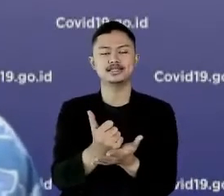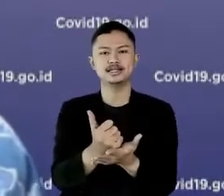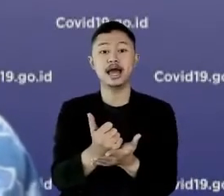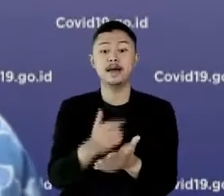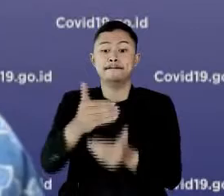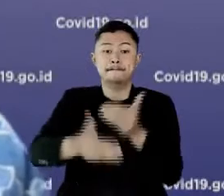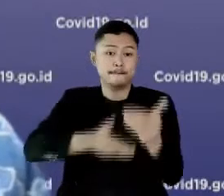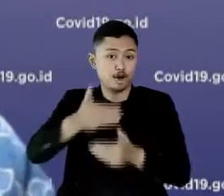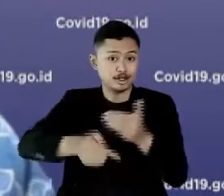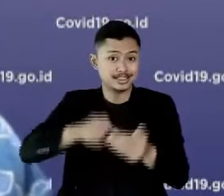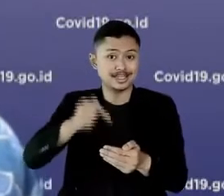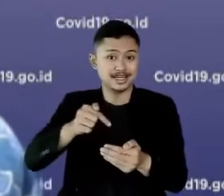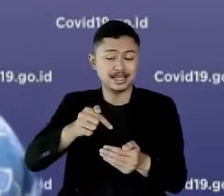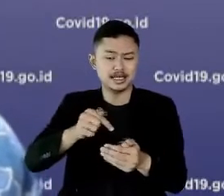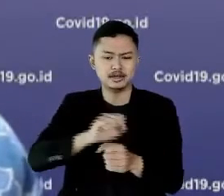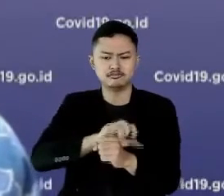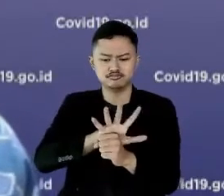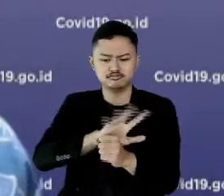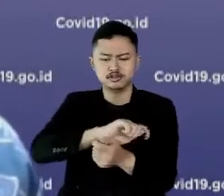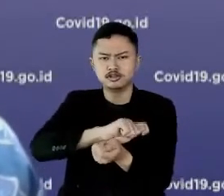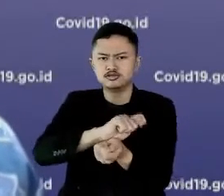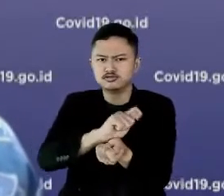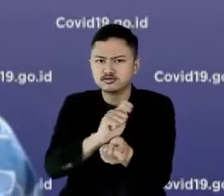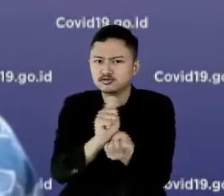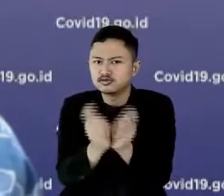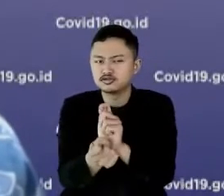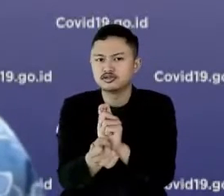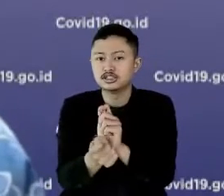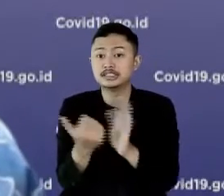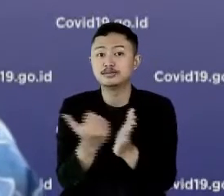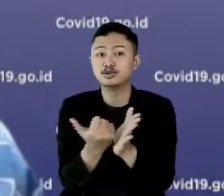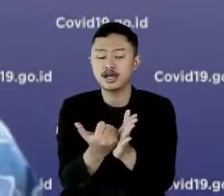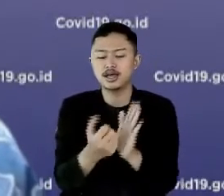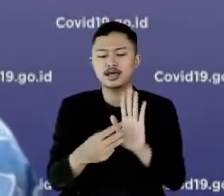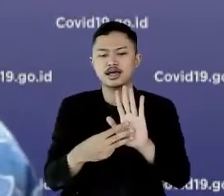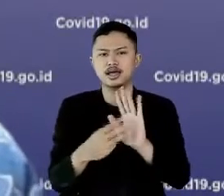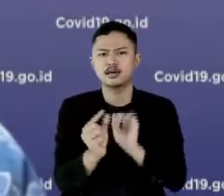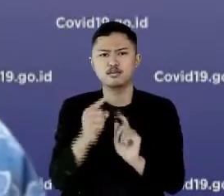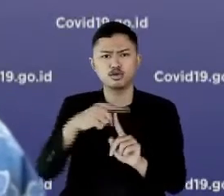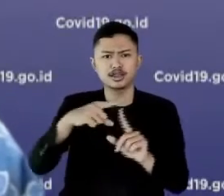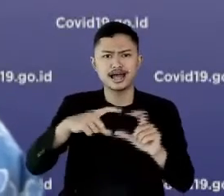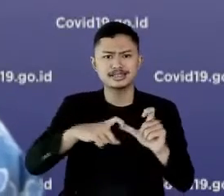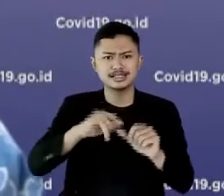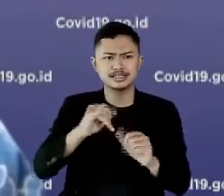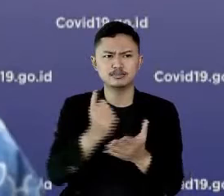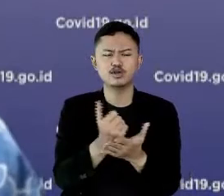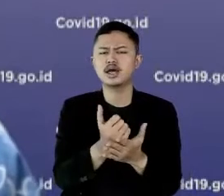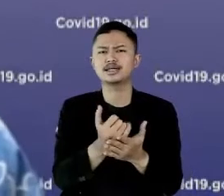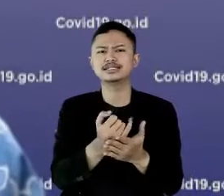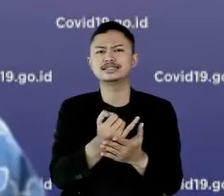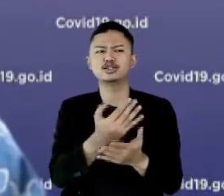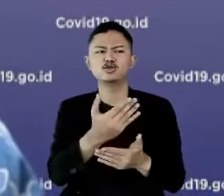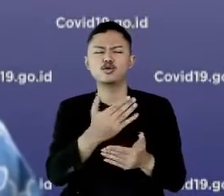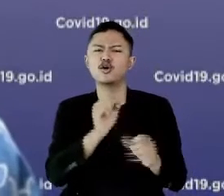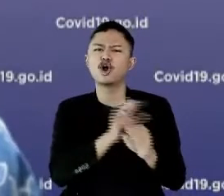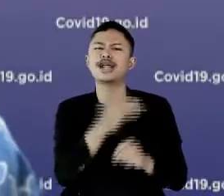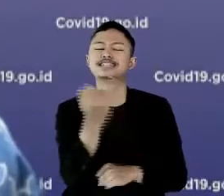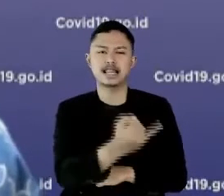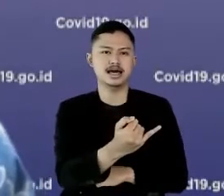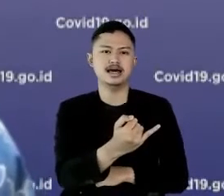virus itu kan dia bisa terjadi mutasi. Sebetulnya kan mutasi itu salah gitu ya, salah, error gitu kan. Nah, semakin